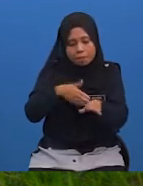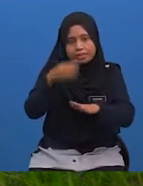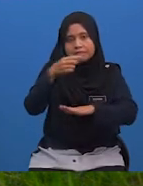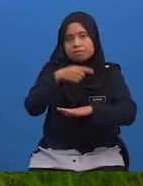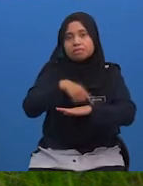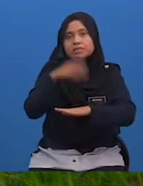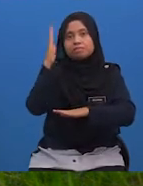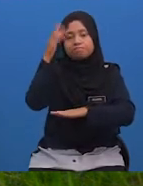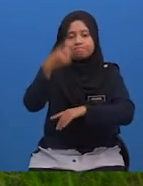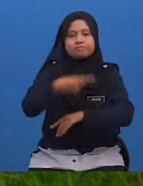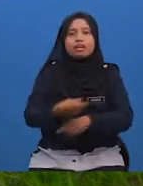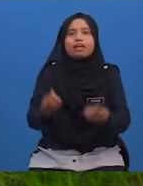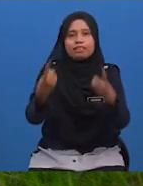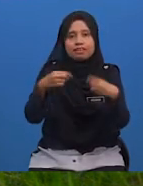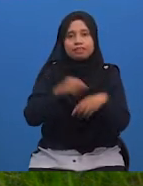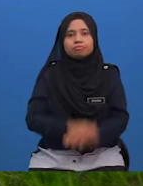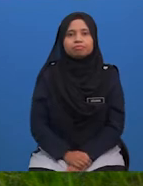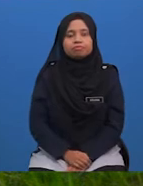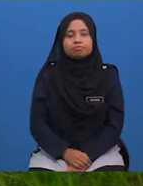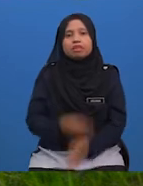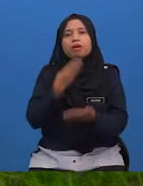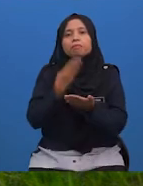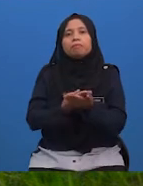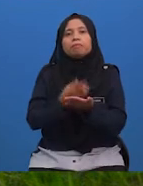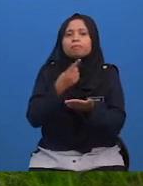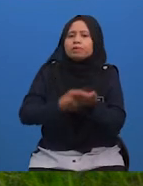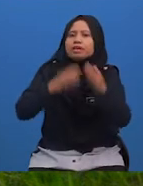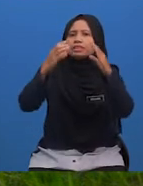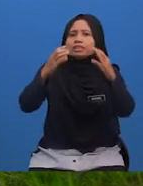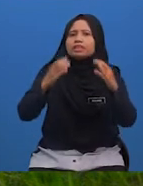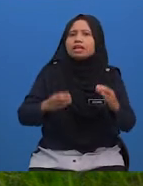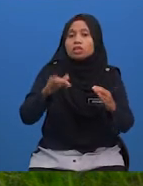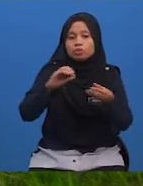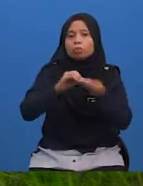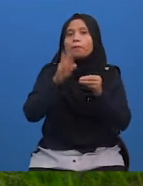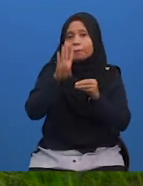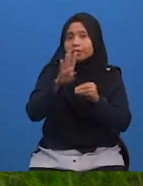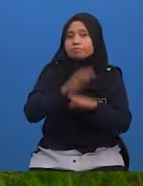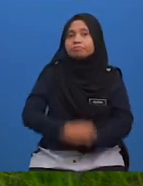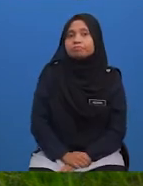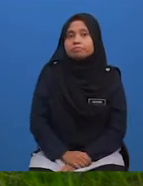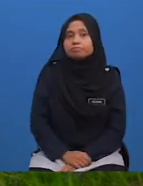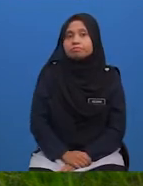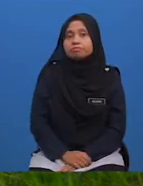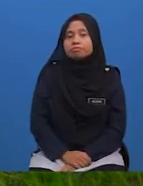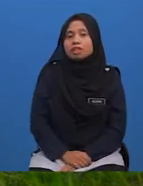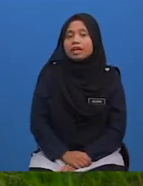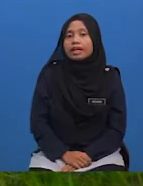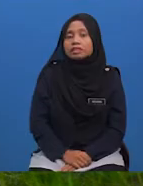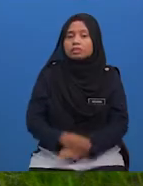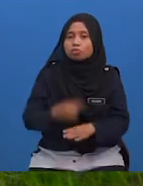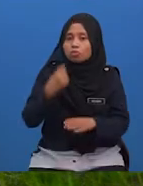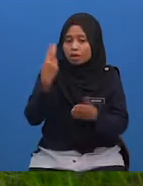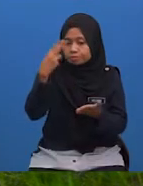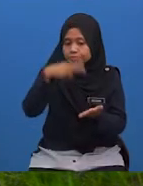pada masa akan datang. Baik, apakah cara yang keempat, murid-murid? Sila ulang